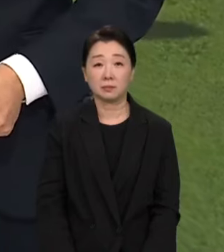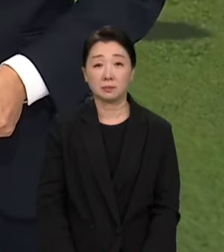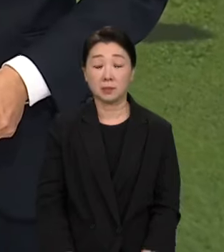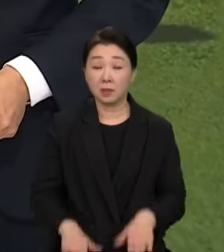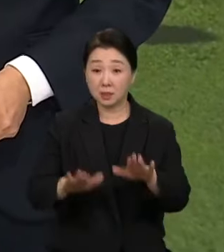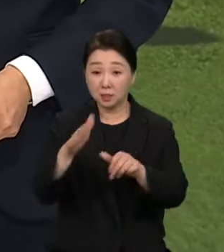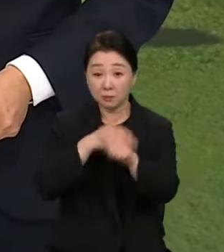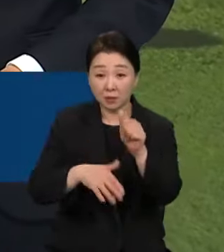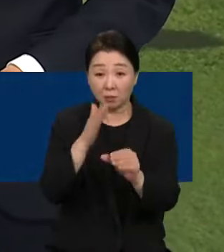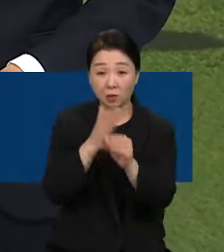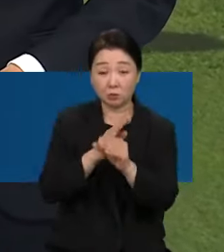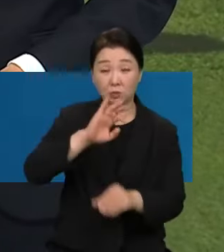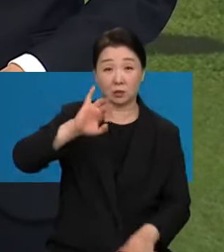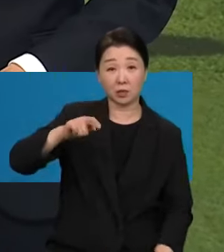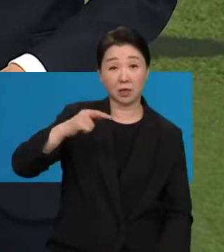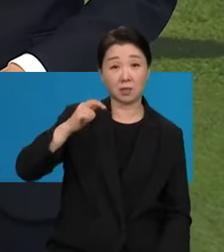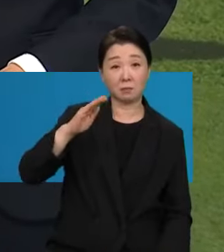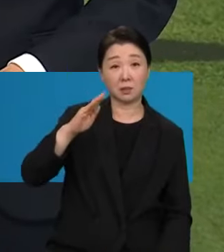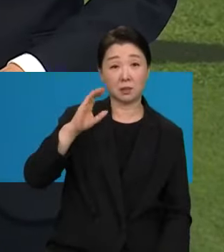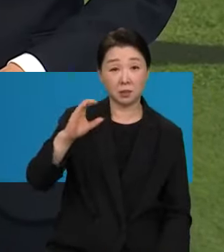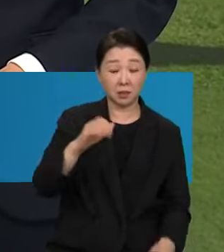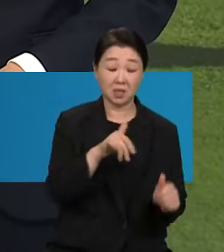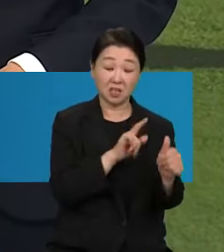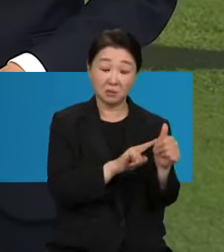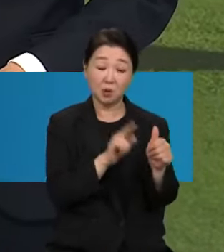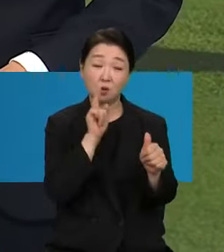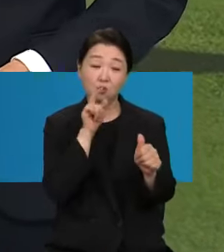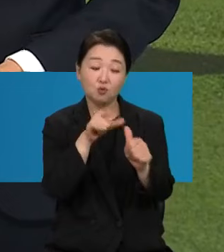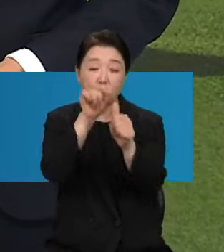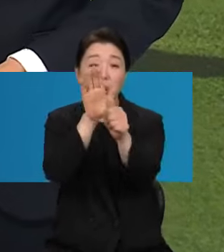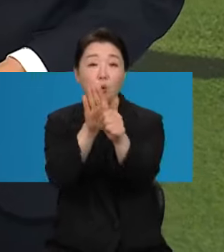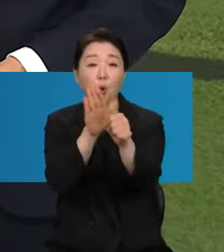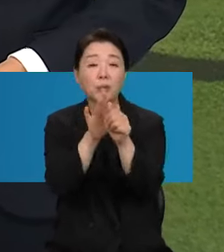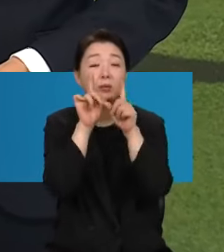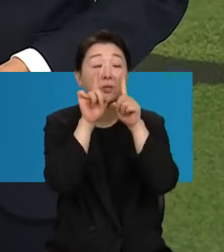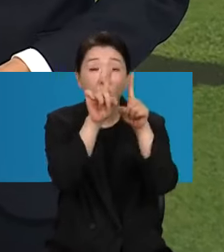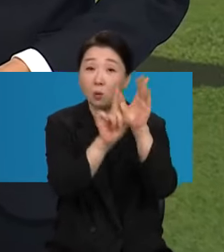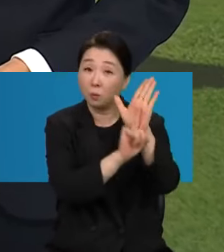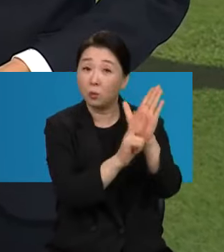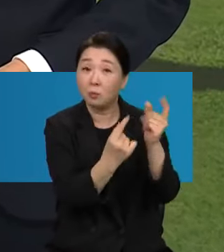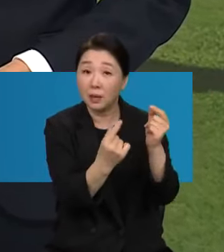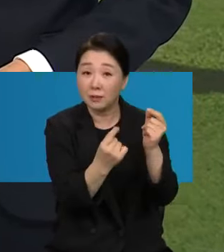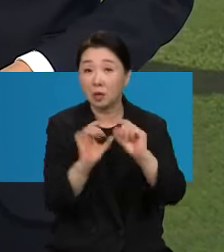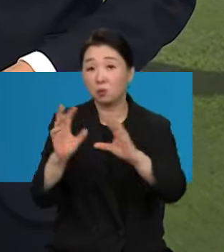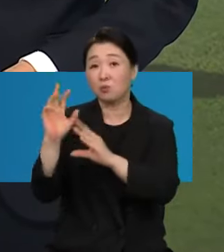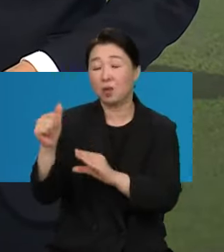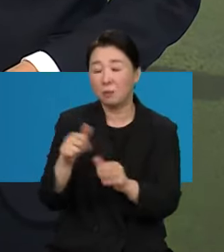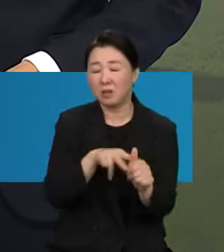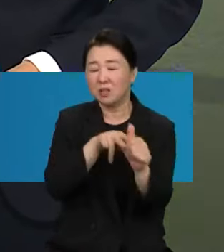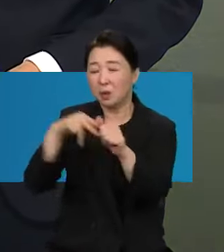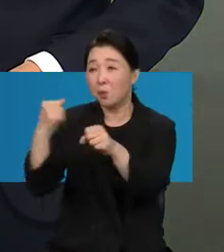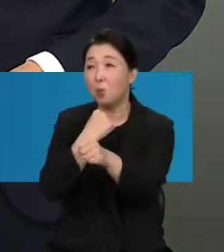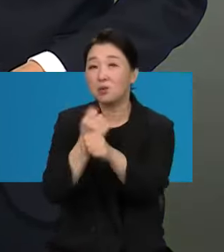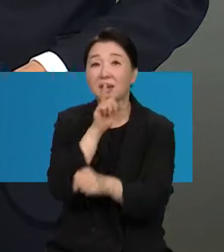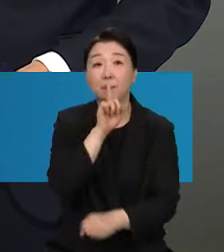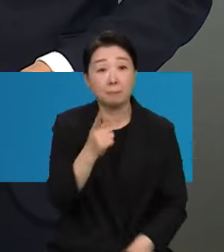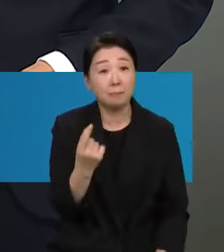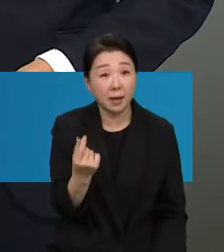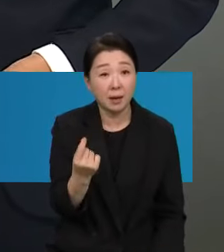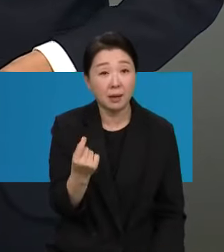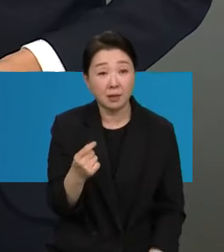이런 가운데 JTBC의 임성근 전 사단장 구명 로비 의혹 보도에 대해 국민의힘은 제보 공작이라고 주장하고